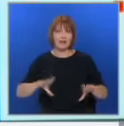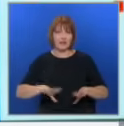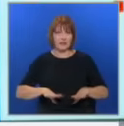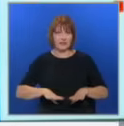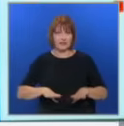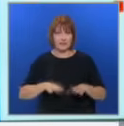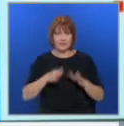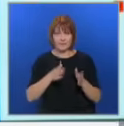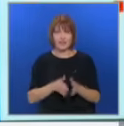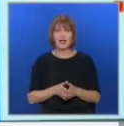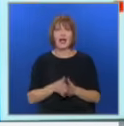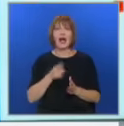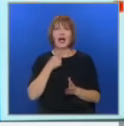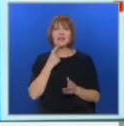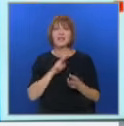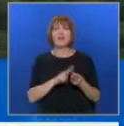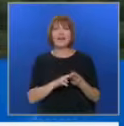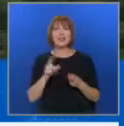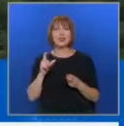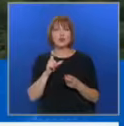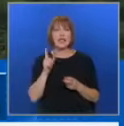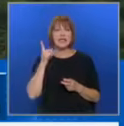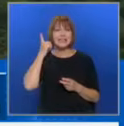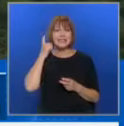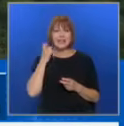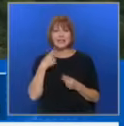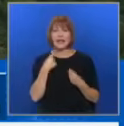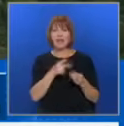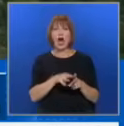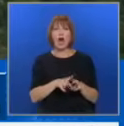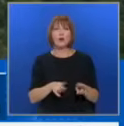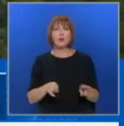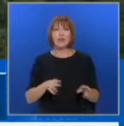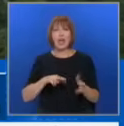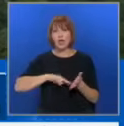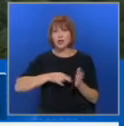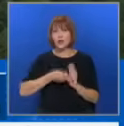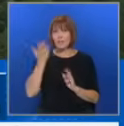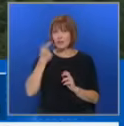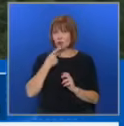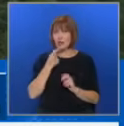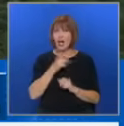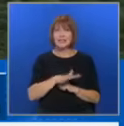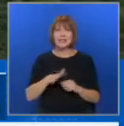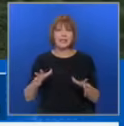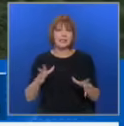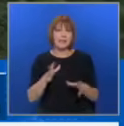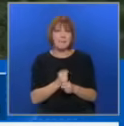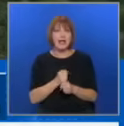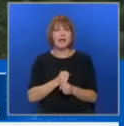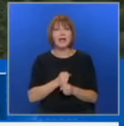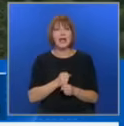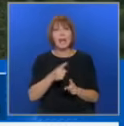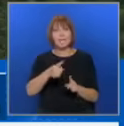го омбудсманът на Стара Загора Ваня Сотирова. Сигналът до нея подали роднини през юли миналата година, но децата са намерени и изведени